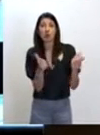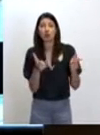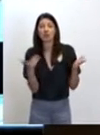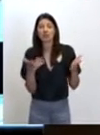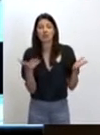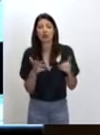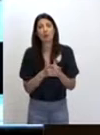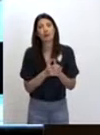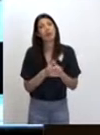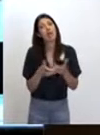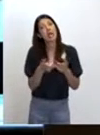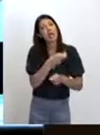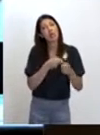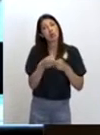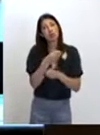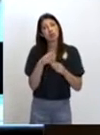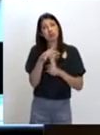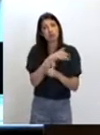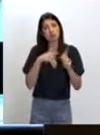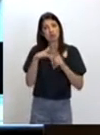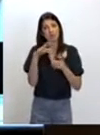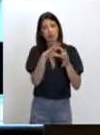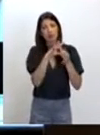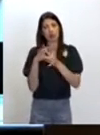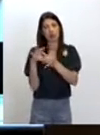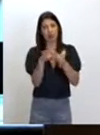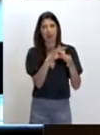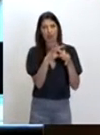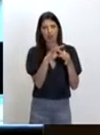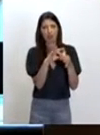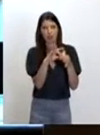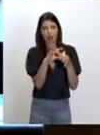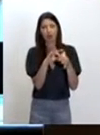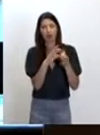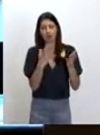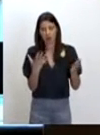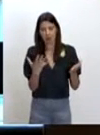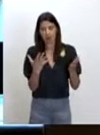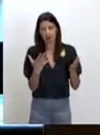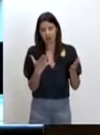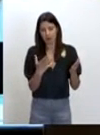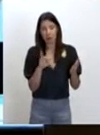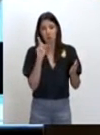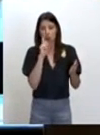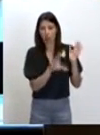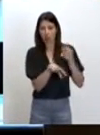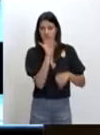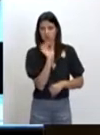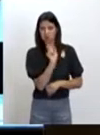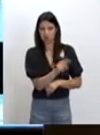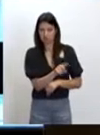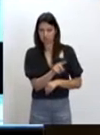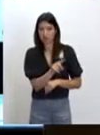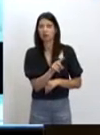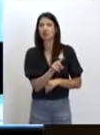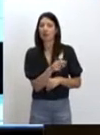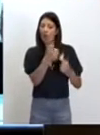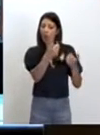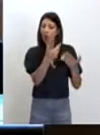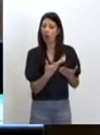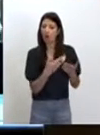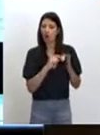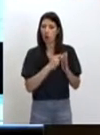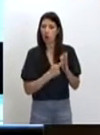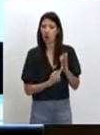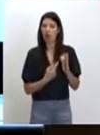de l'économie sociale et solidaire, avec des points forts, avec les points forts de son offre qui sont